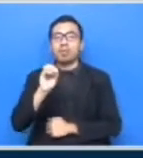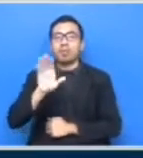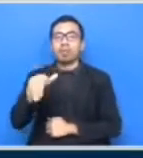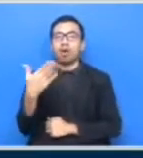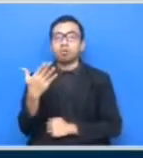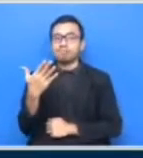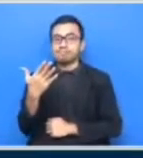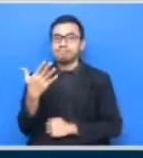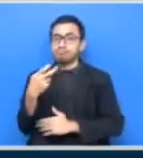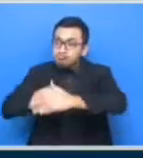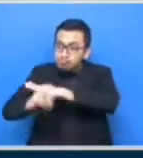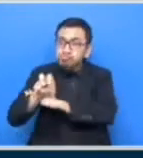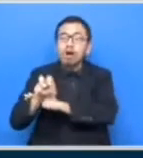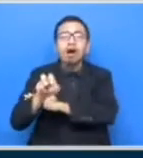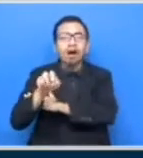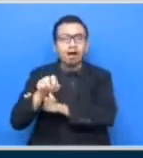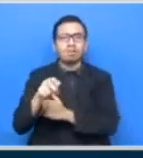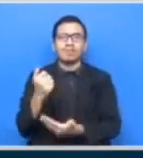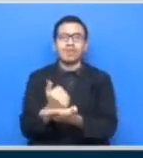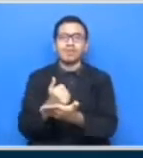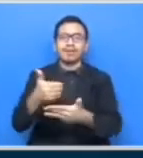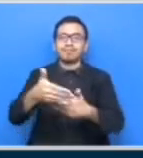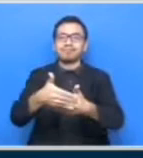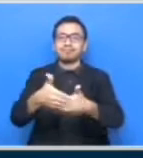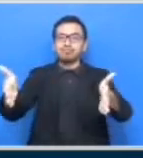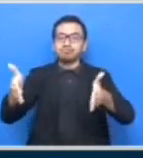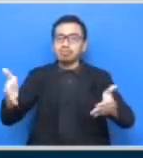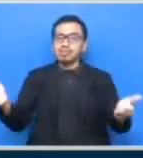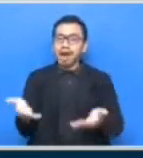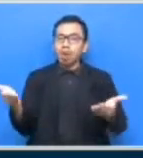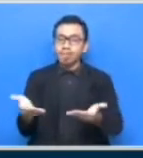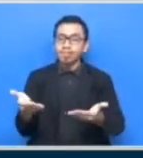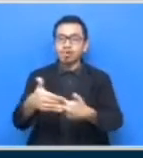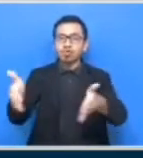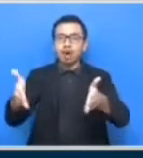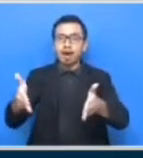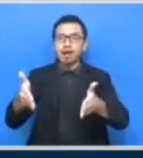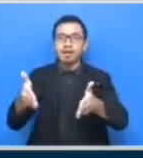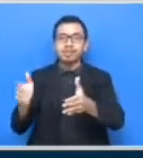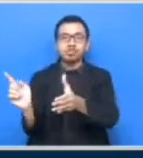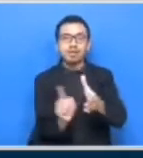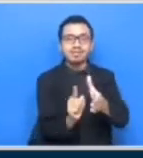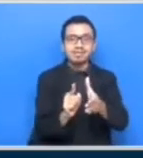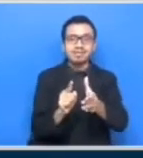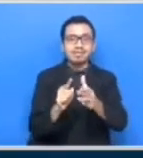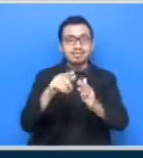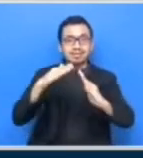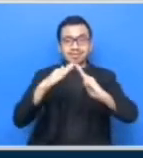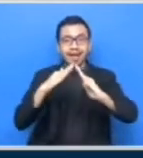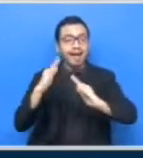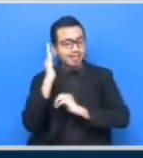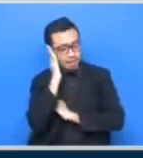posisi dirawat di ruang isolasi asrama haji hasil Sweep terakhir diapositif juga Hai